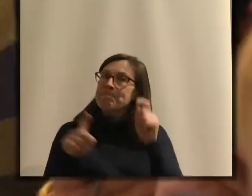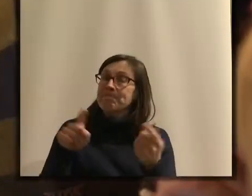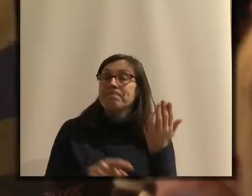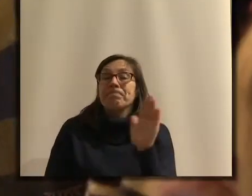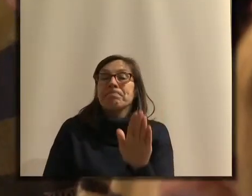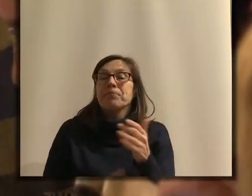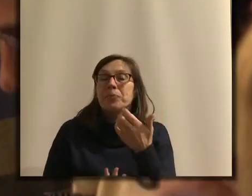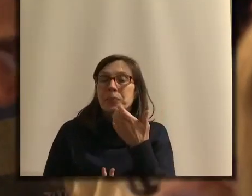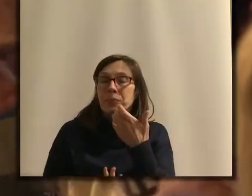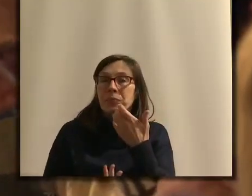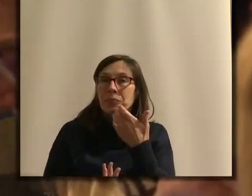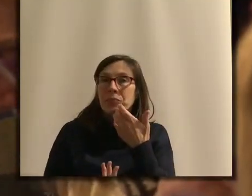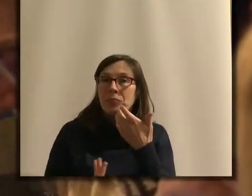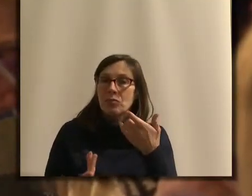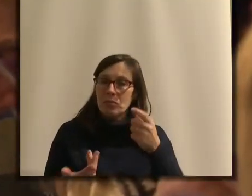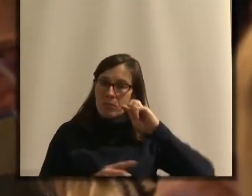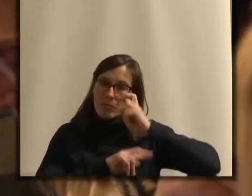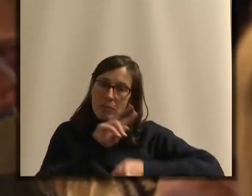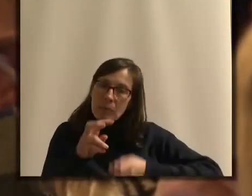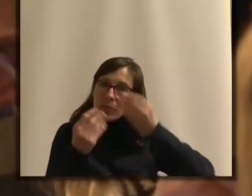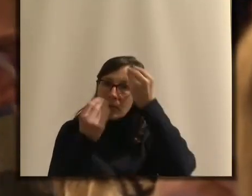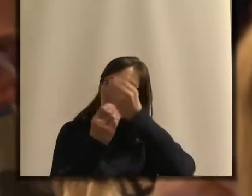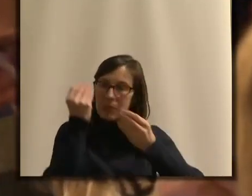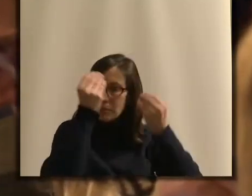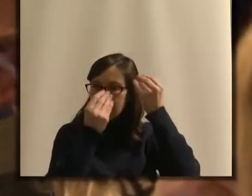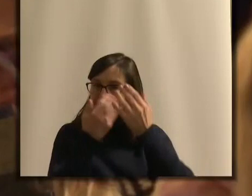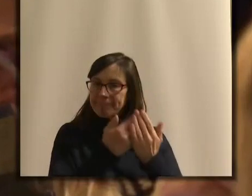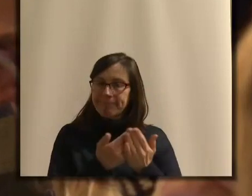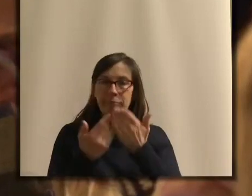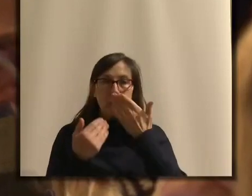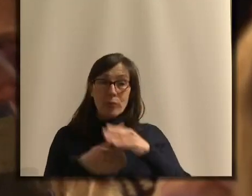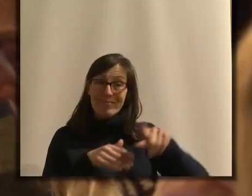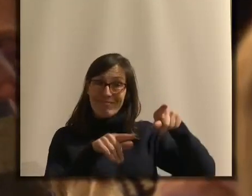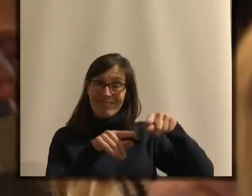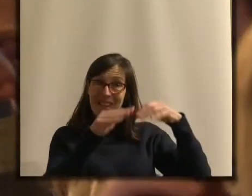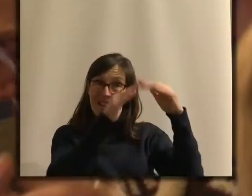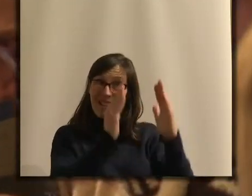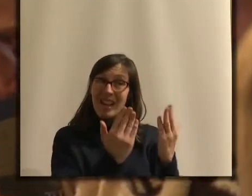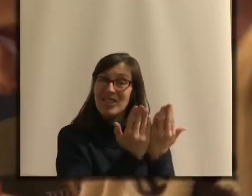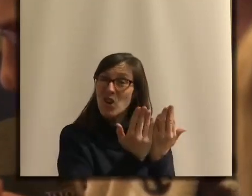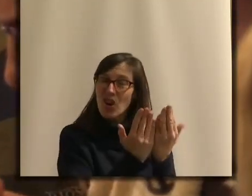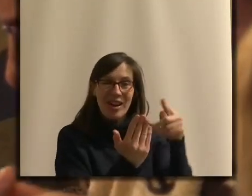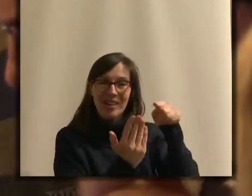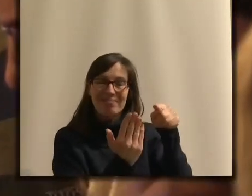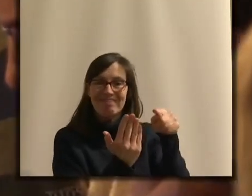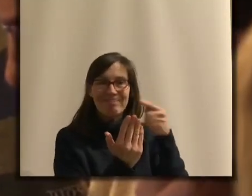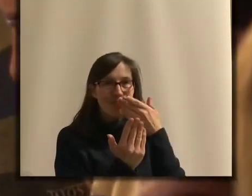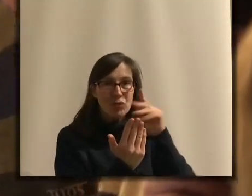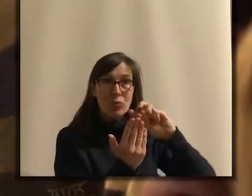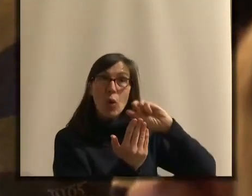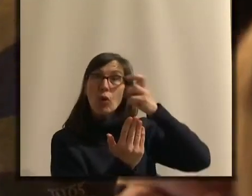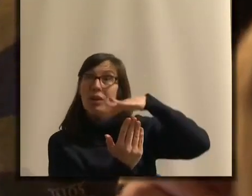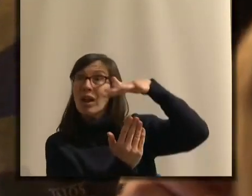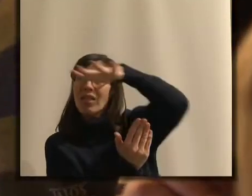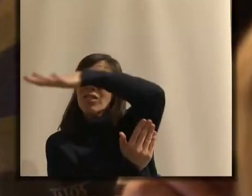proposta seria que es replantegi la col·locació d'aquestes plaques en aquest edifici quan hi ha uns edificis al